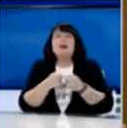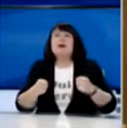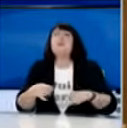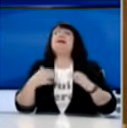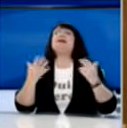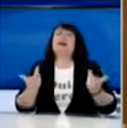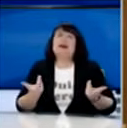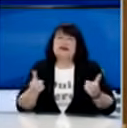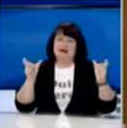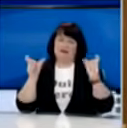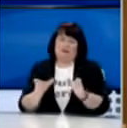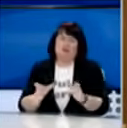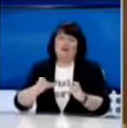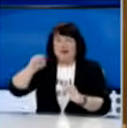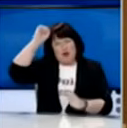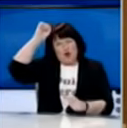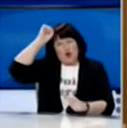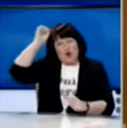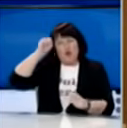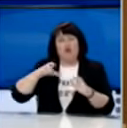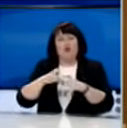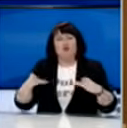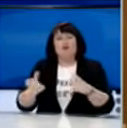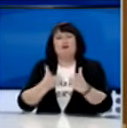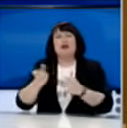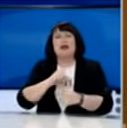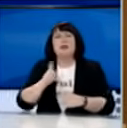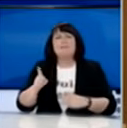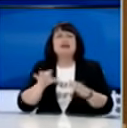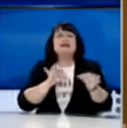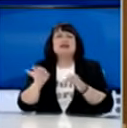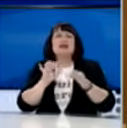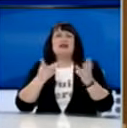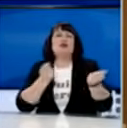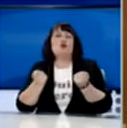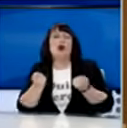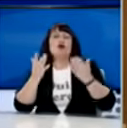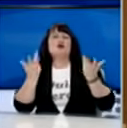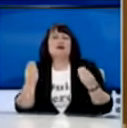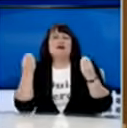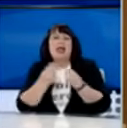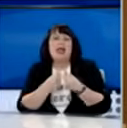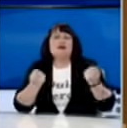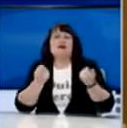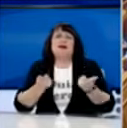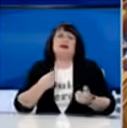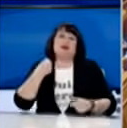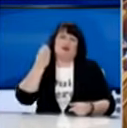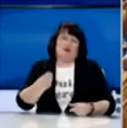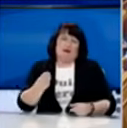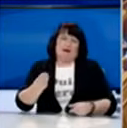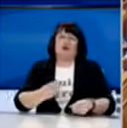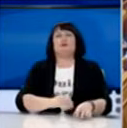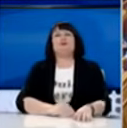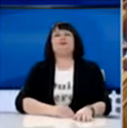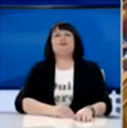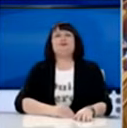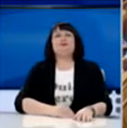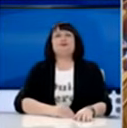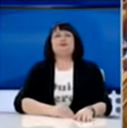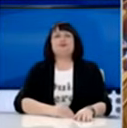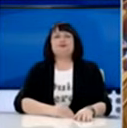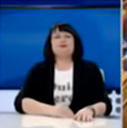για την αντιπυρική περίοδο στη Ρόδο, ποια η οργάνωση, ποια σχέδια εφαρμόστηκαν, την καταθέτω στα πρακτικά.